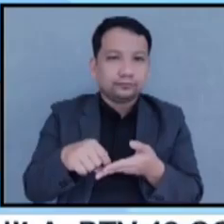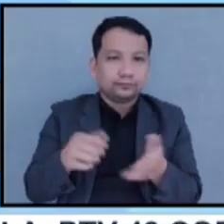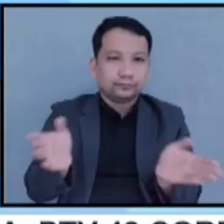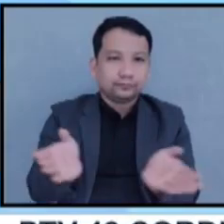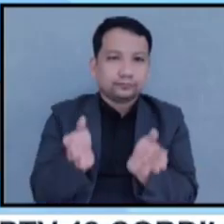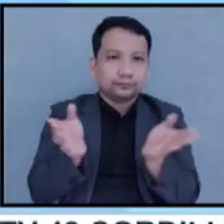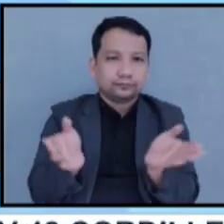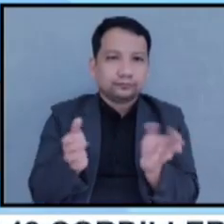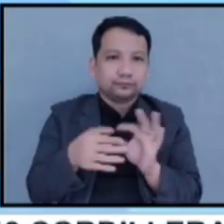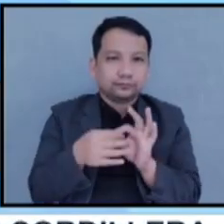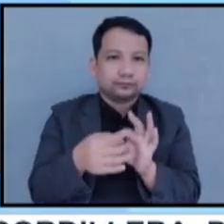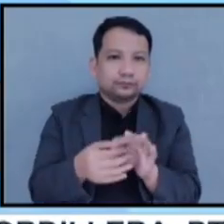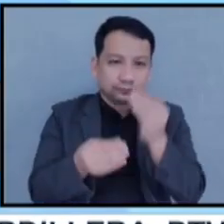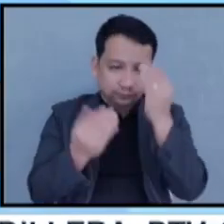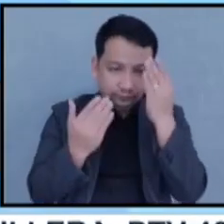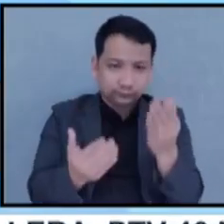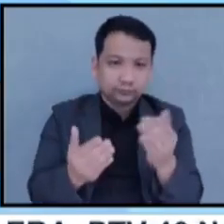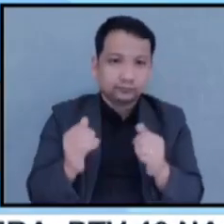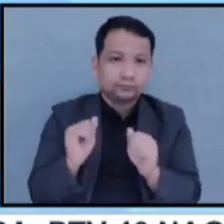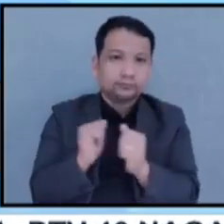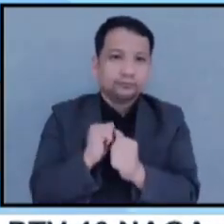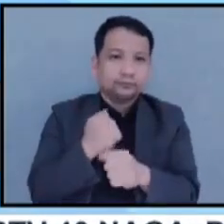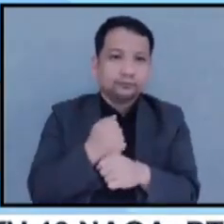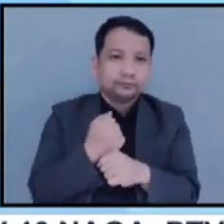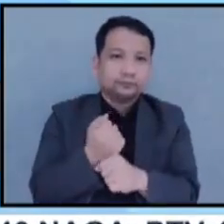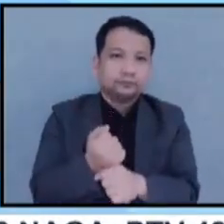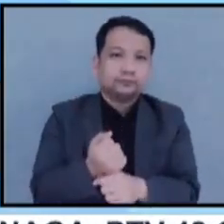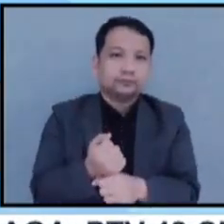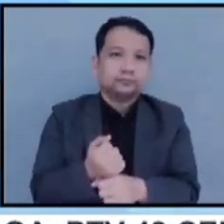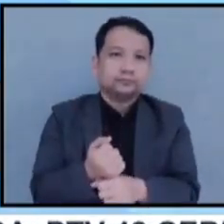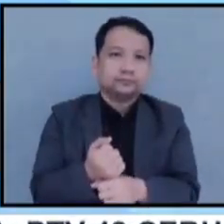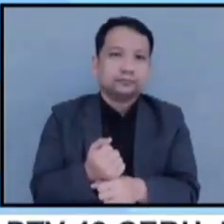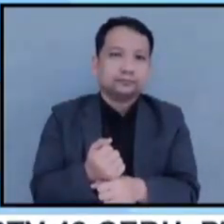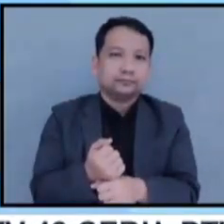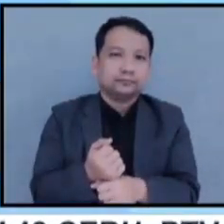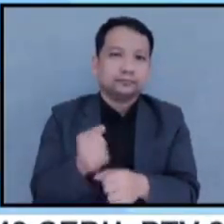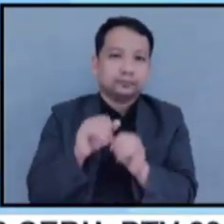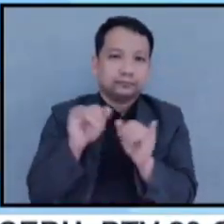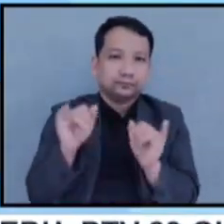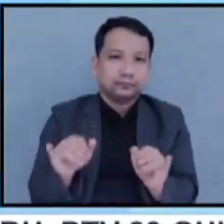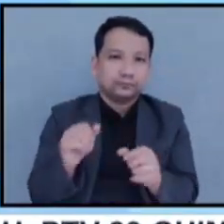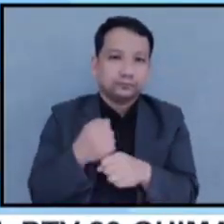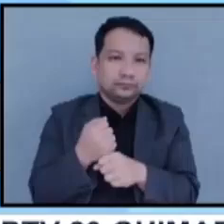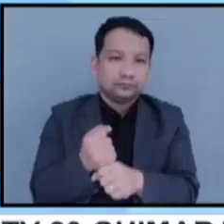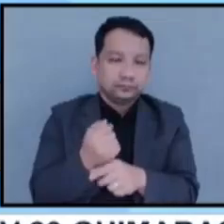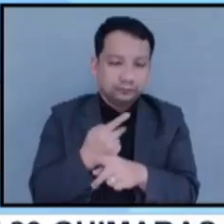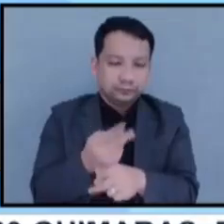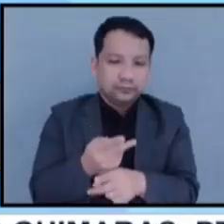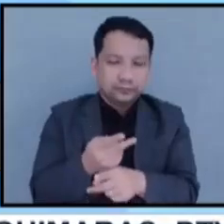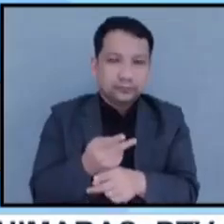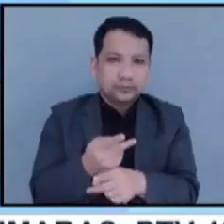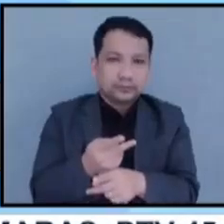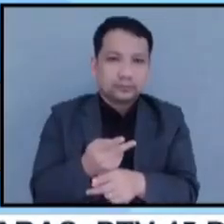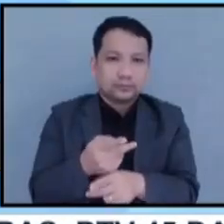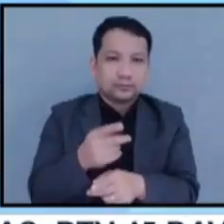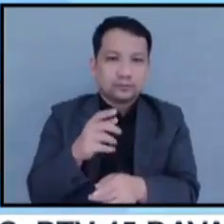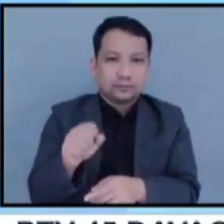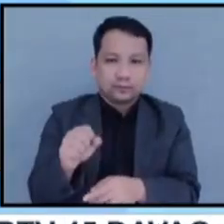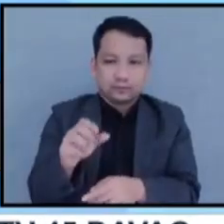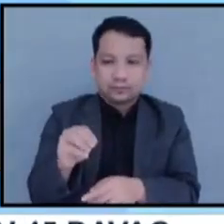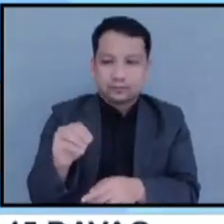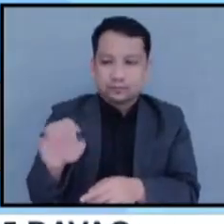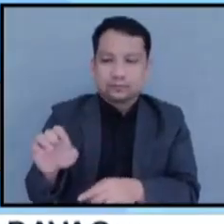nag-move for initiative na baguhin yung mekanismo ng paggawa ng produkto sa ating mga